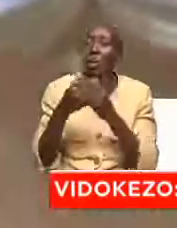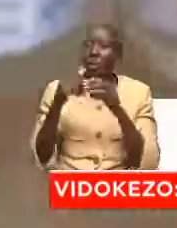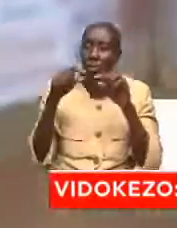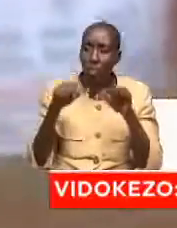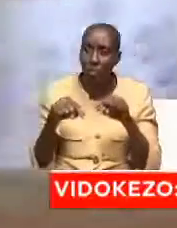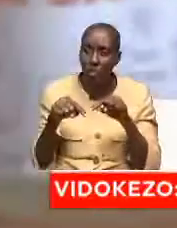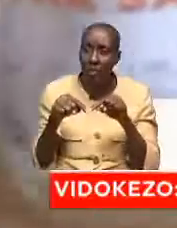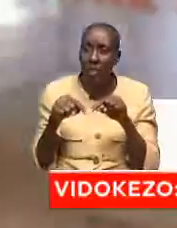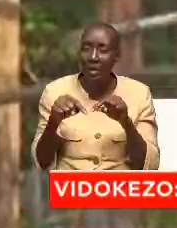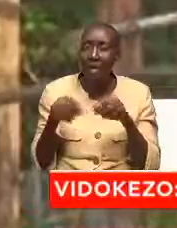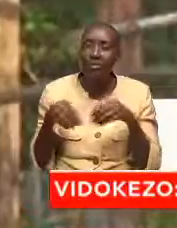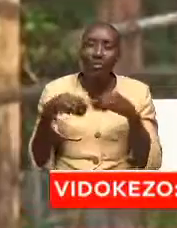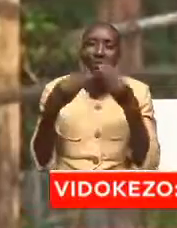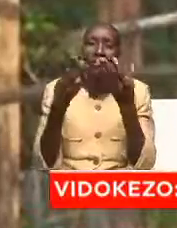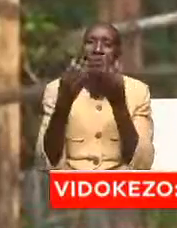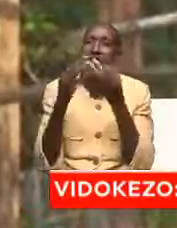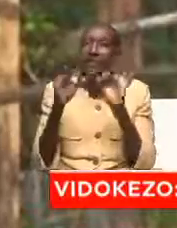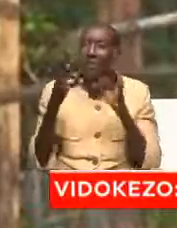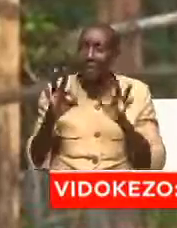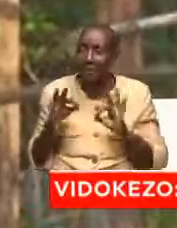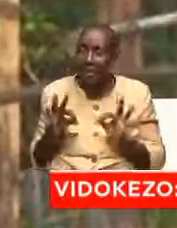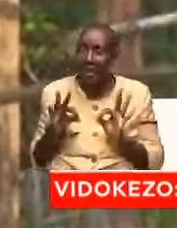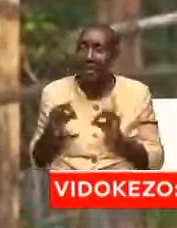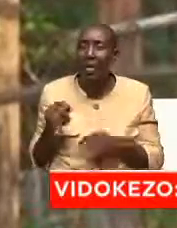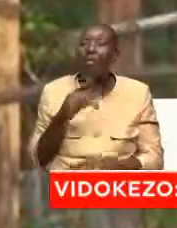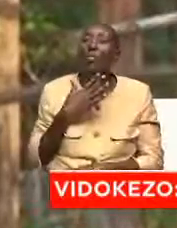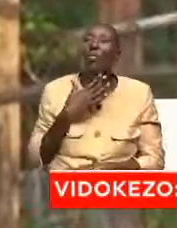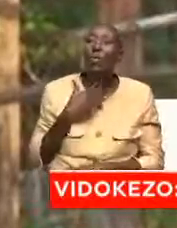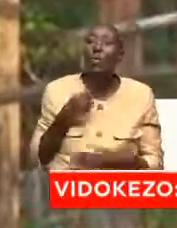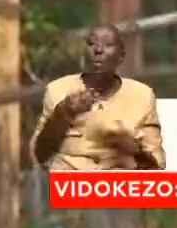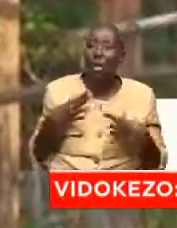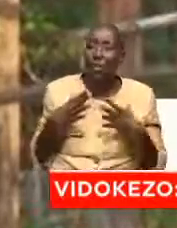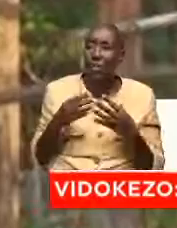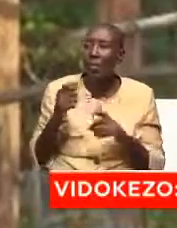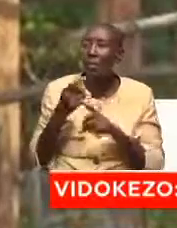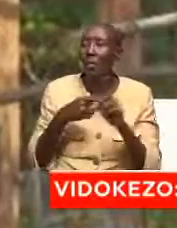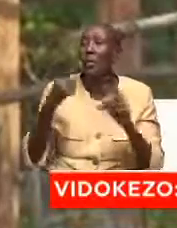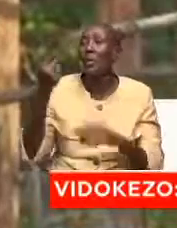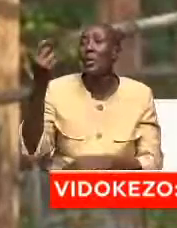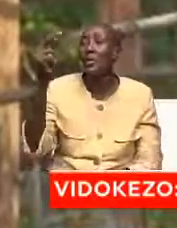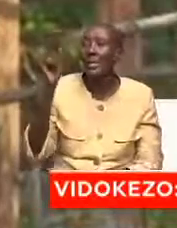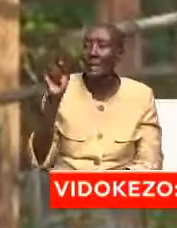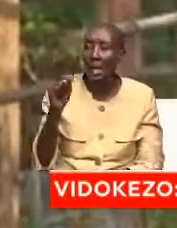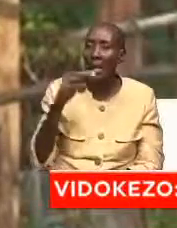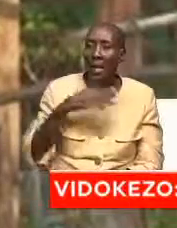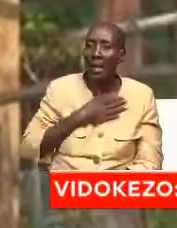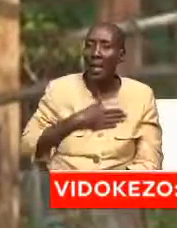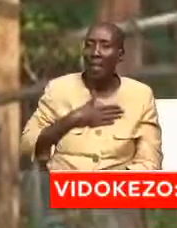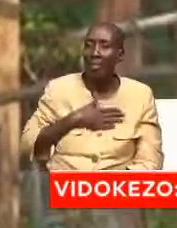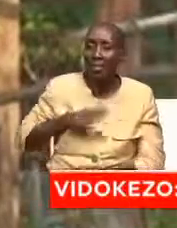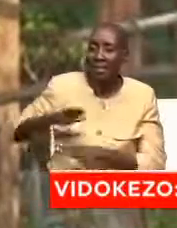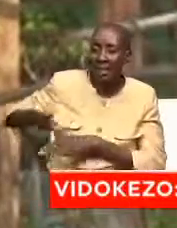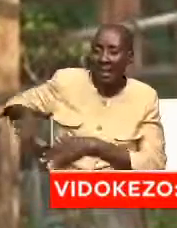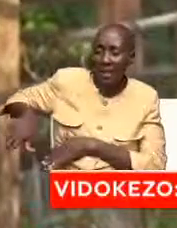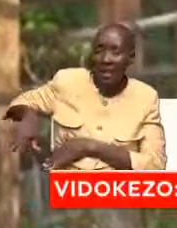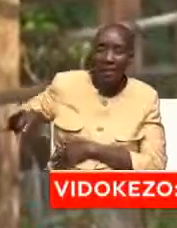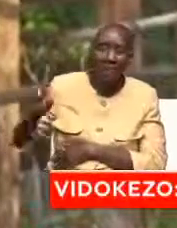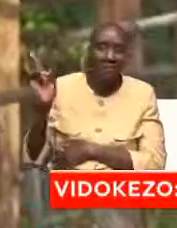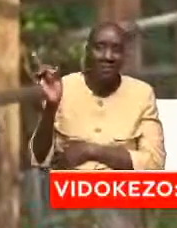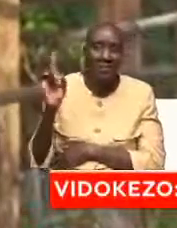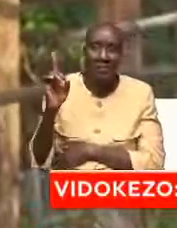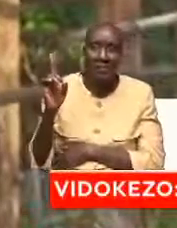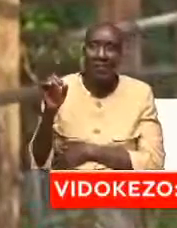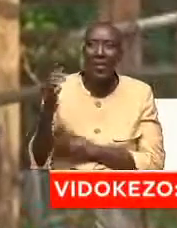tumeweza kupeana bure. Tunataka tu watu wa Trans Nzoia tusikue tumebaki nyuma. Tafadhali